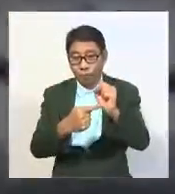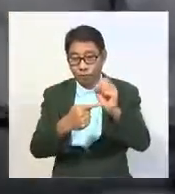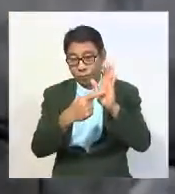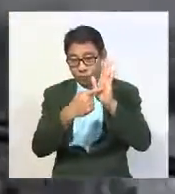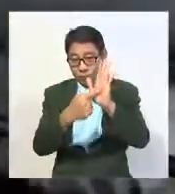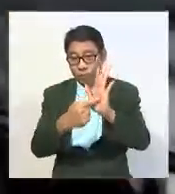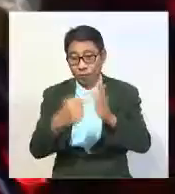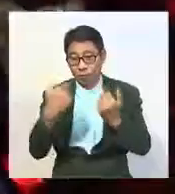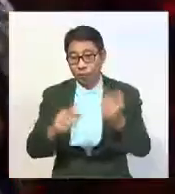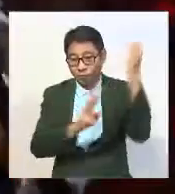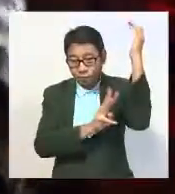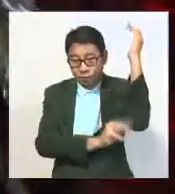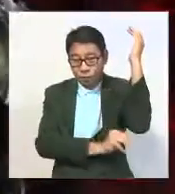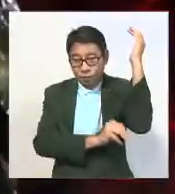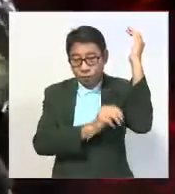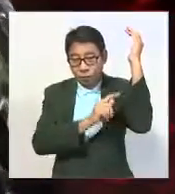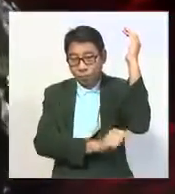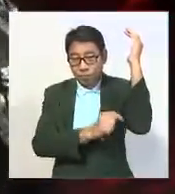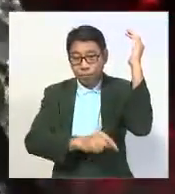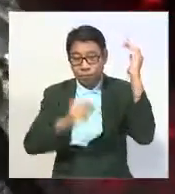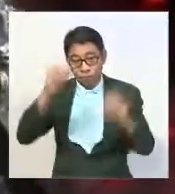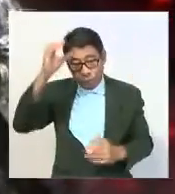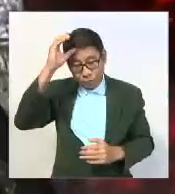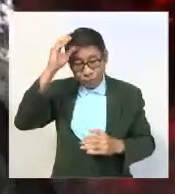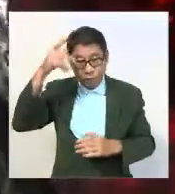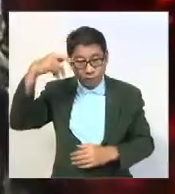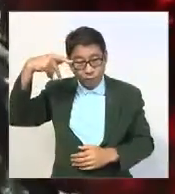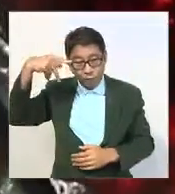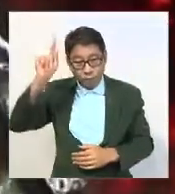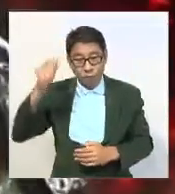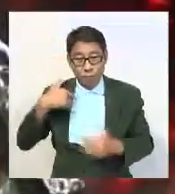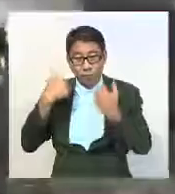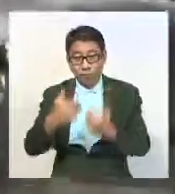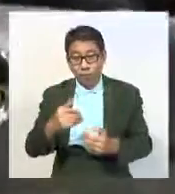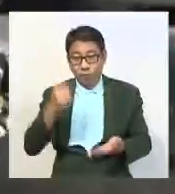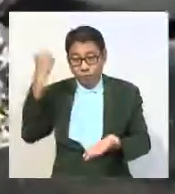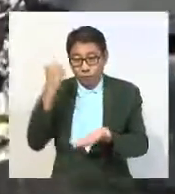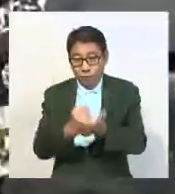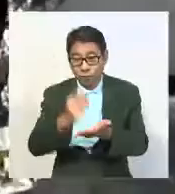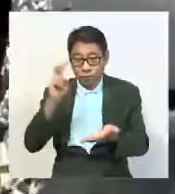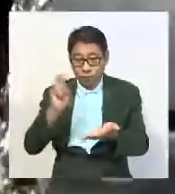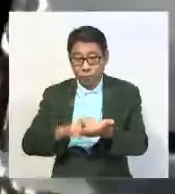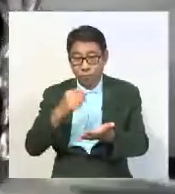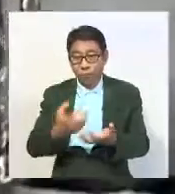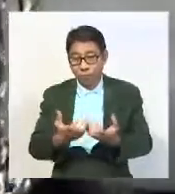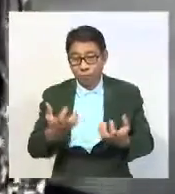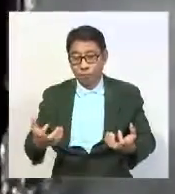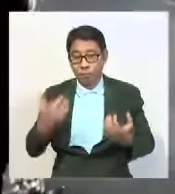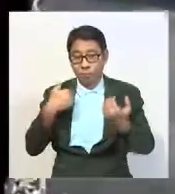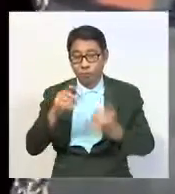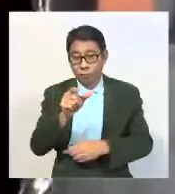เด่นของหมูย่างเมืองตรังกรมทรัพย์สินทางปัญญากระทรวงพาณิชย์จึงได้ขึ้นทะเบียนหมูย่างเมืองตรังเป็นสินค้าบ่งชี้ทางภูมิศ